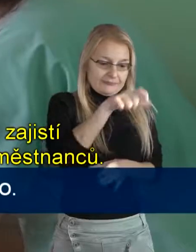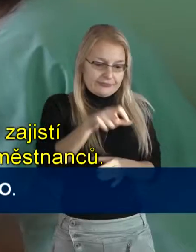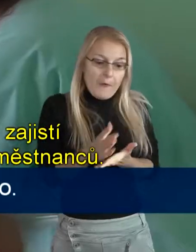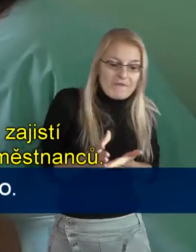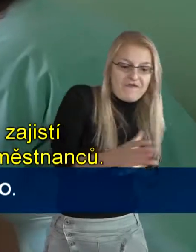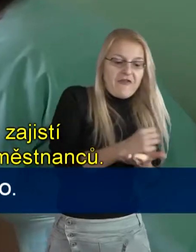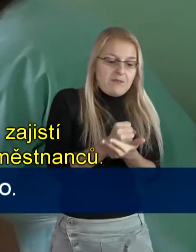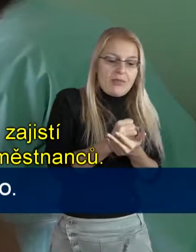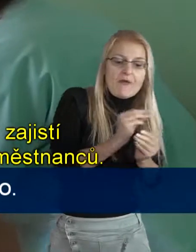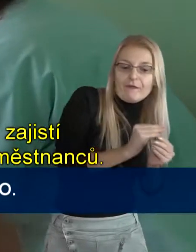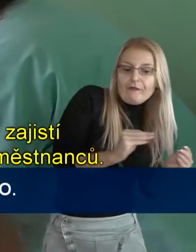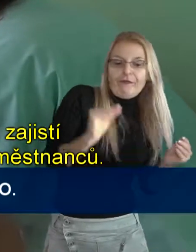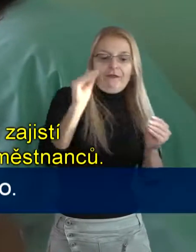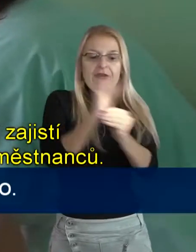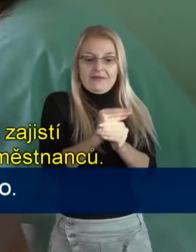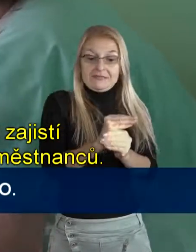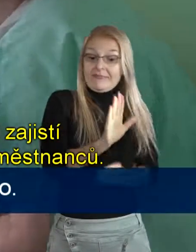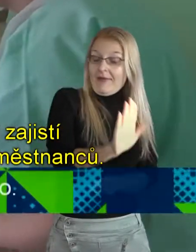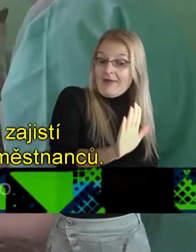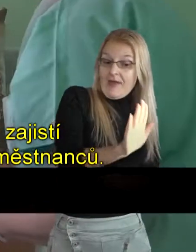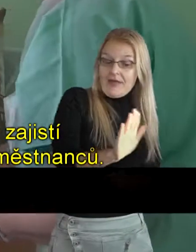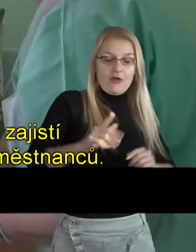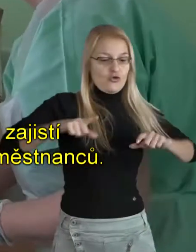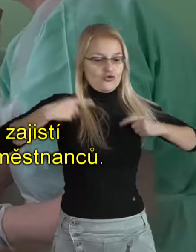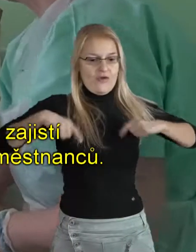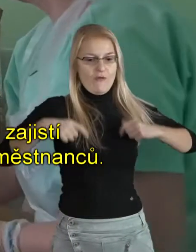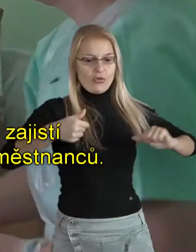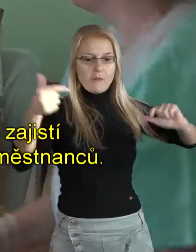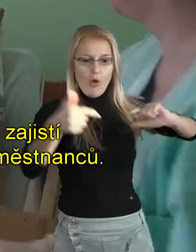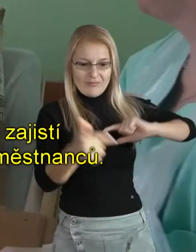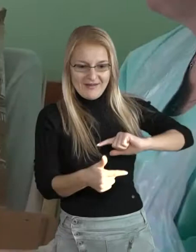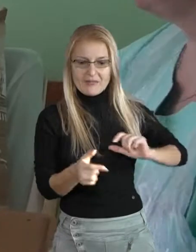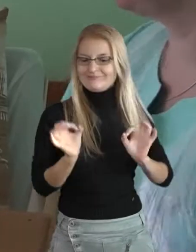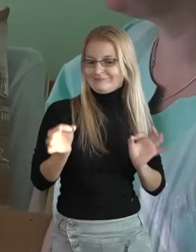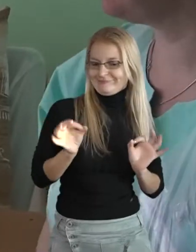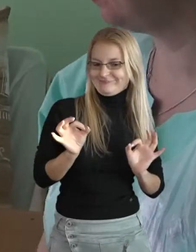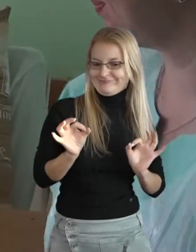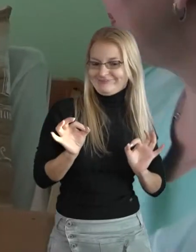prostředků tedy zajistí důstojnější životní podmínky jejich zaměstnanců.